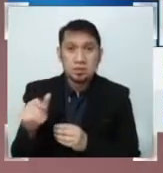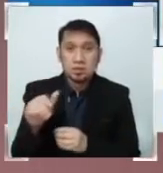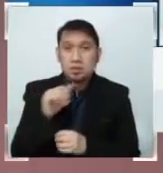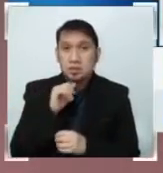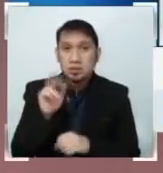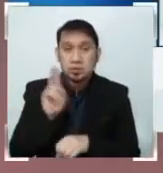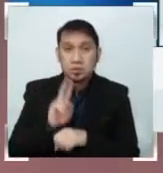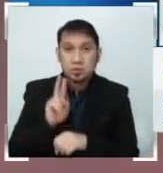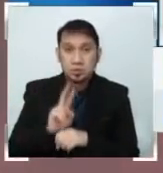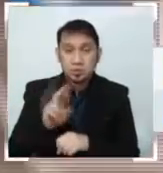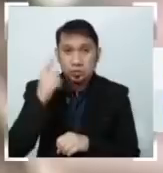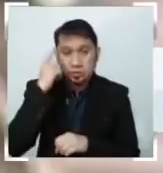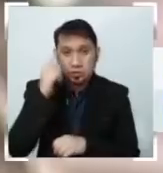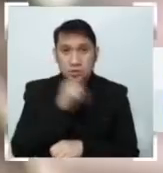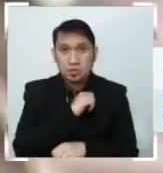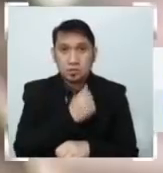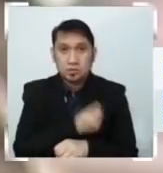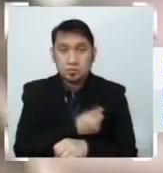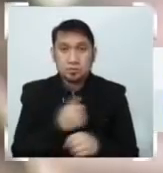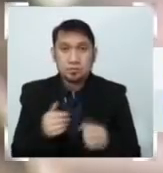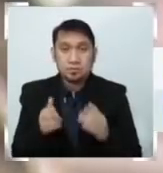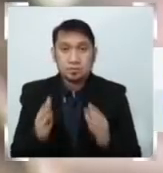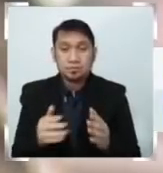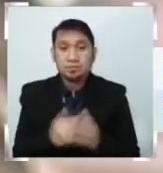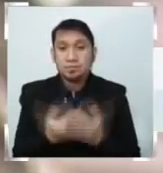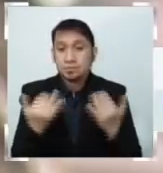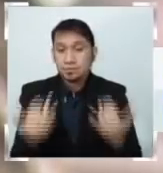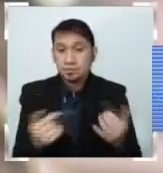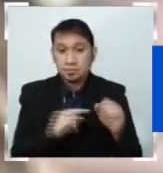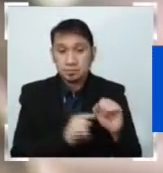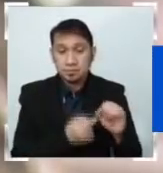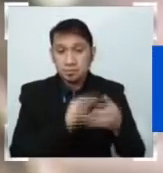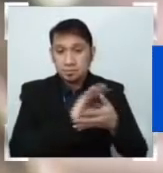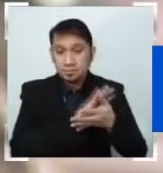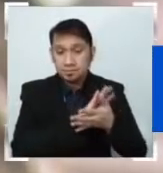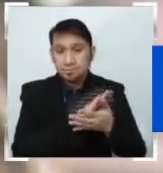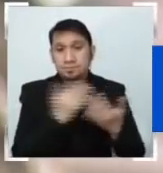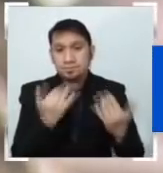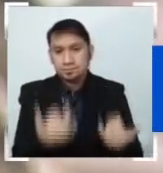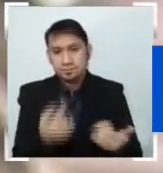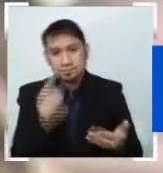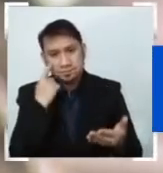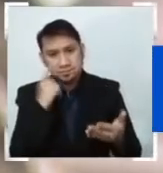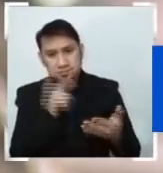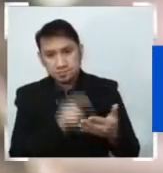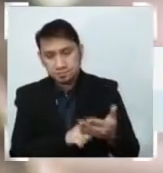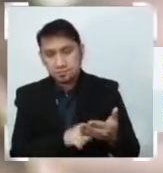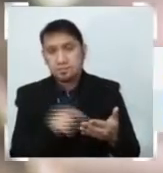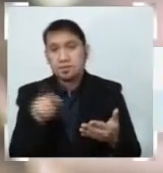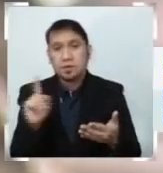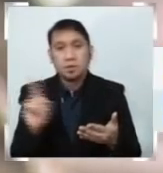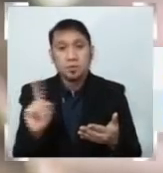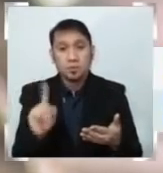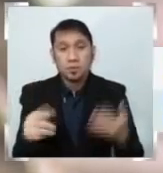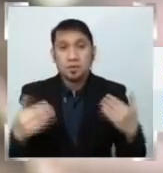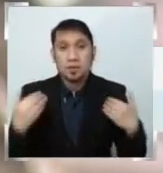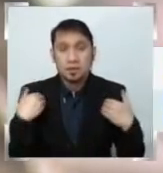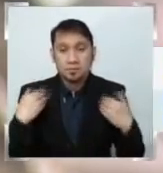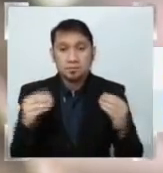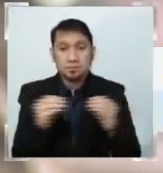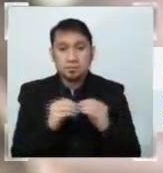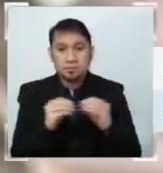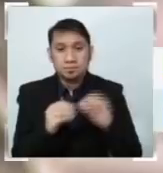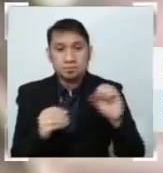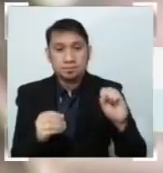hindi autorisadong paraan. Simula nitong pandemya, napansin ng PNP Anti-Cybercrime Group ang pagdami ng mga nabibiktima